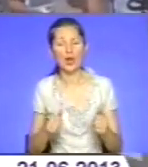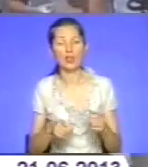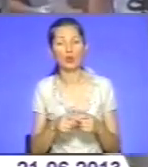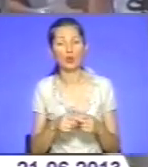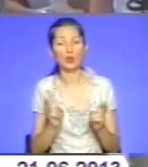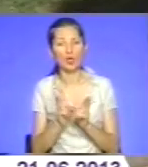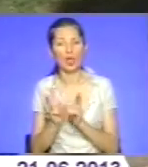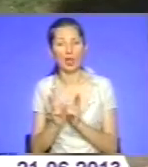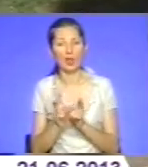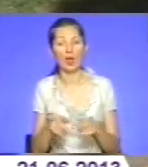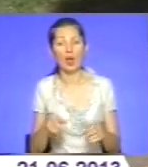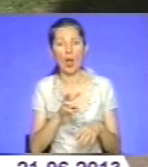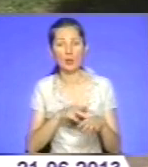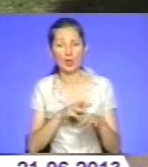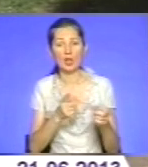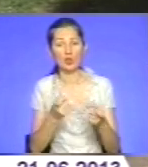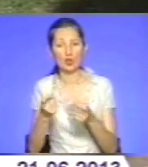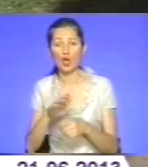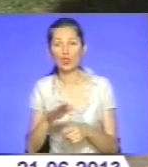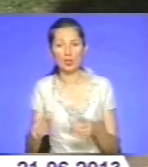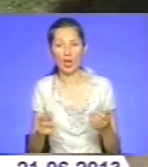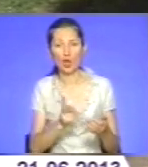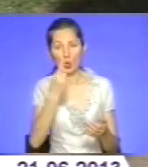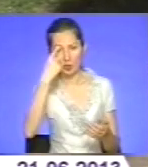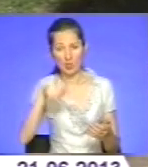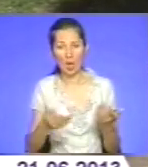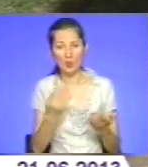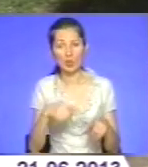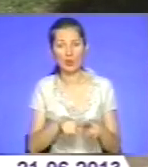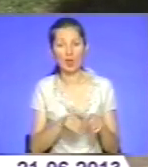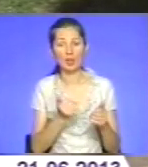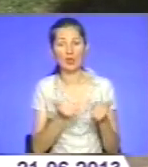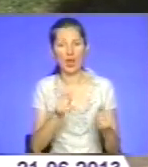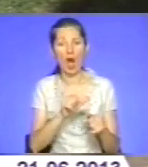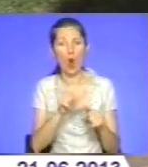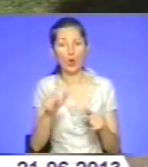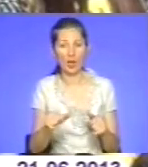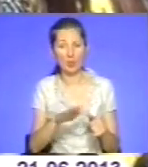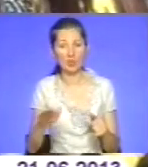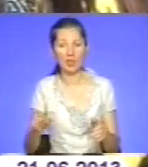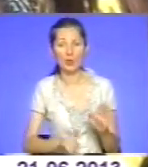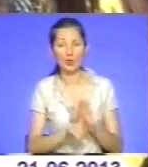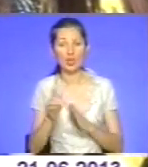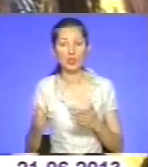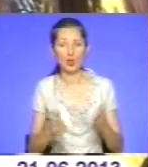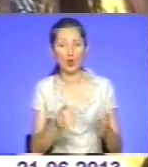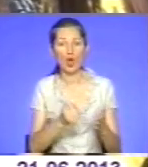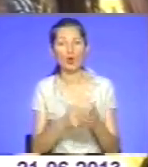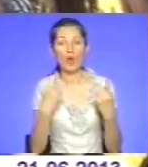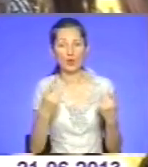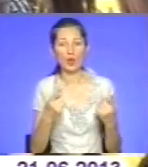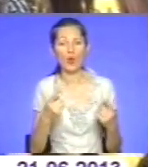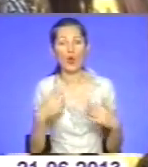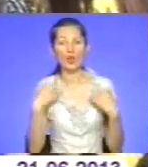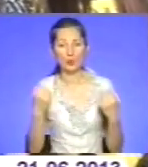заходів правоохоронці залучають і дітей. Хто знає, можливо, саме так для окремих із них почнеться дорога до великого спорту, як у відомих